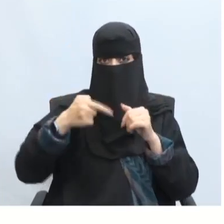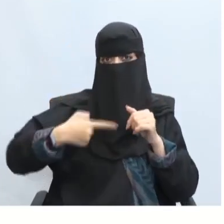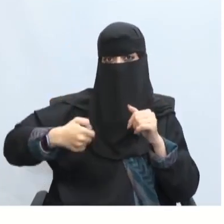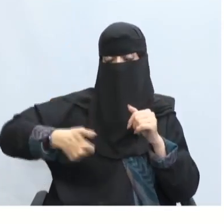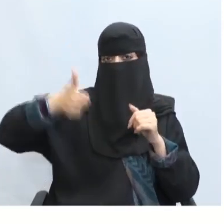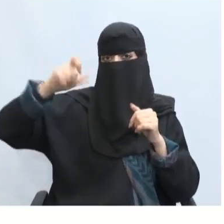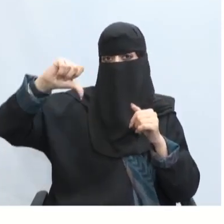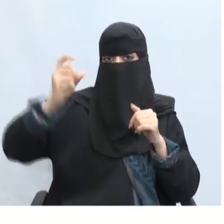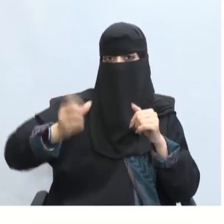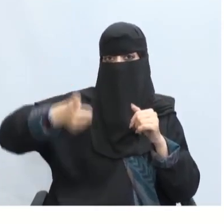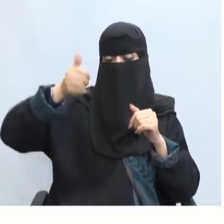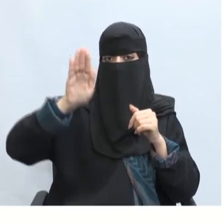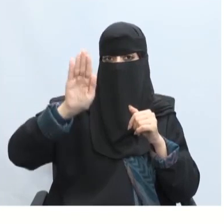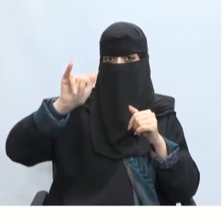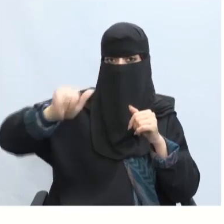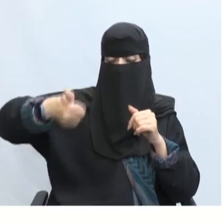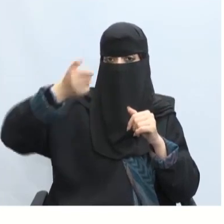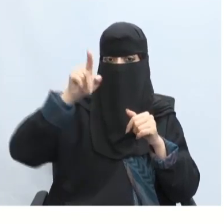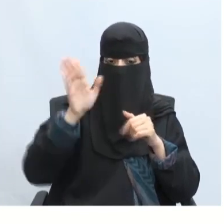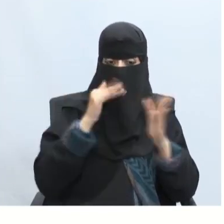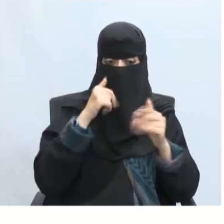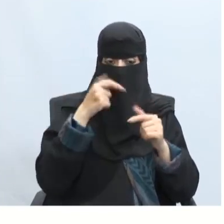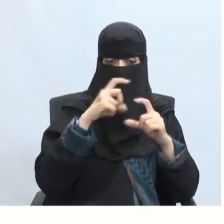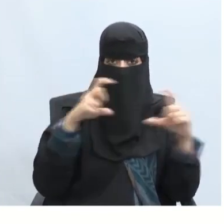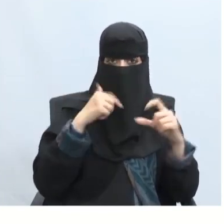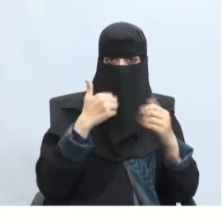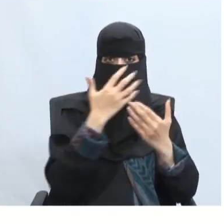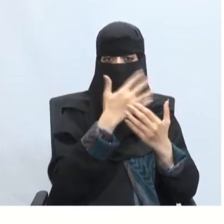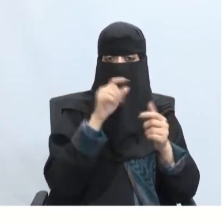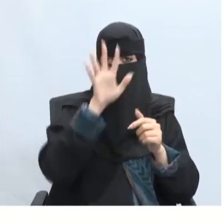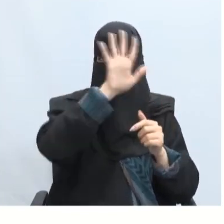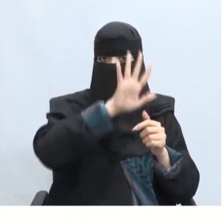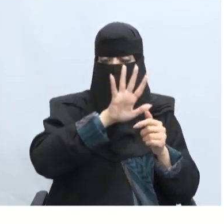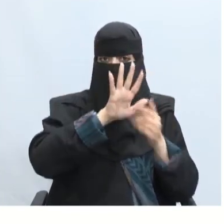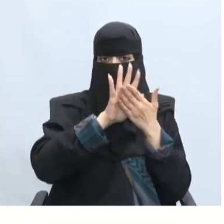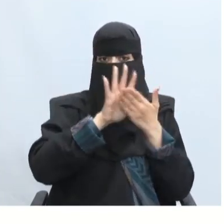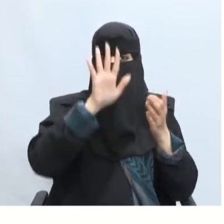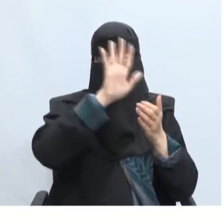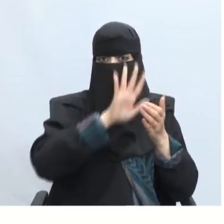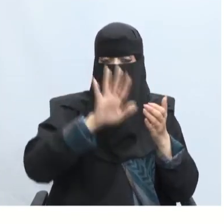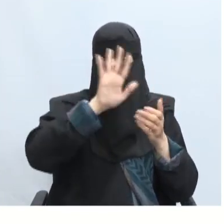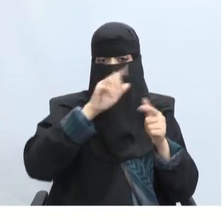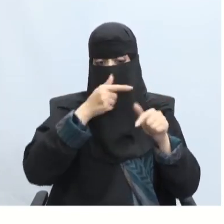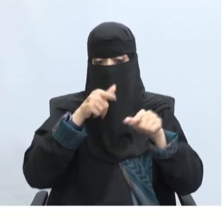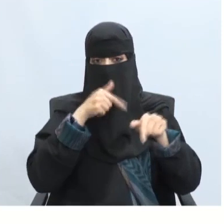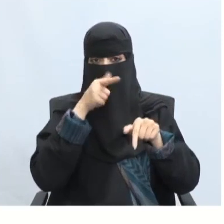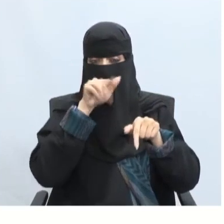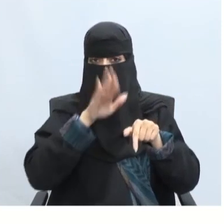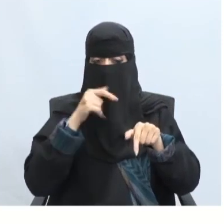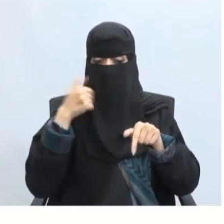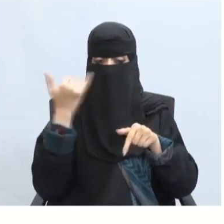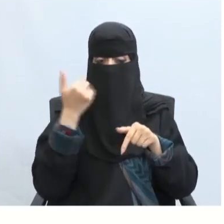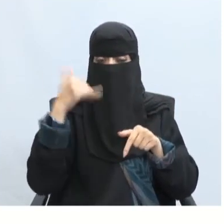الصفيحه الاوراس وكذلك الصفيحه الافريقيه والصفيحه العربيه فاذا